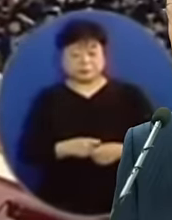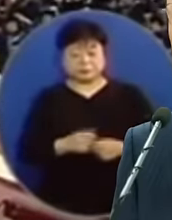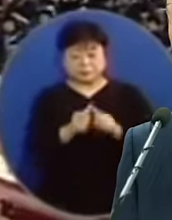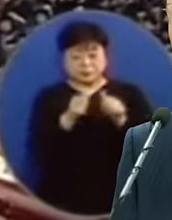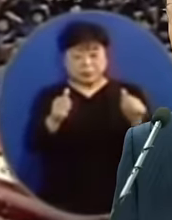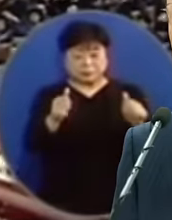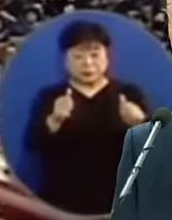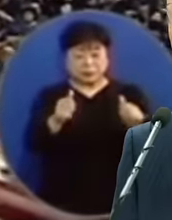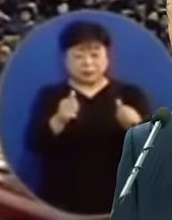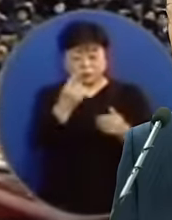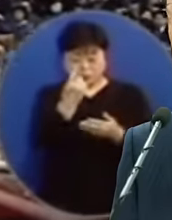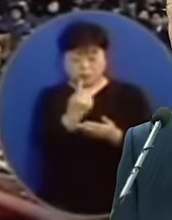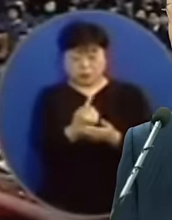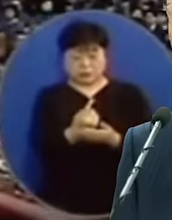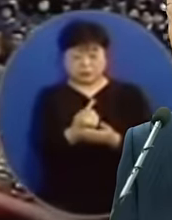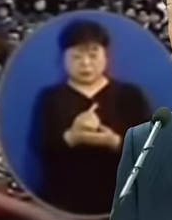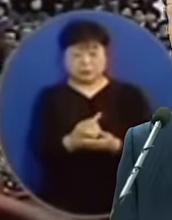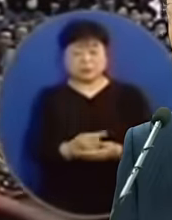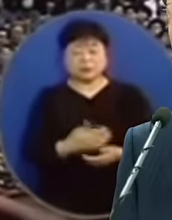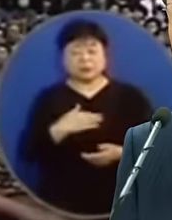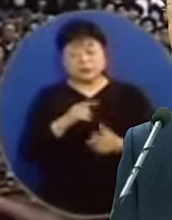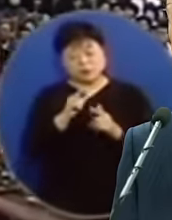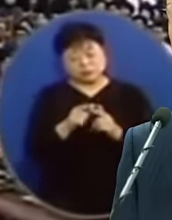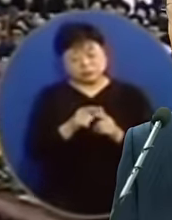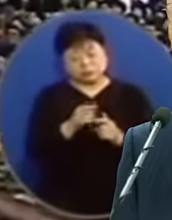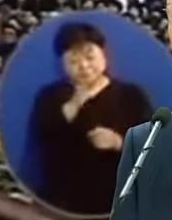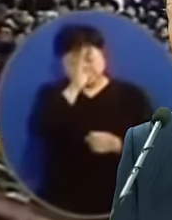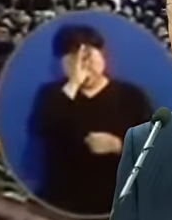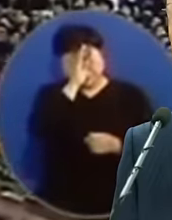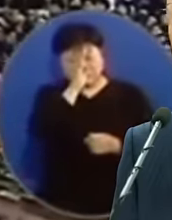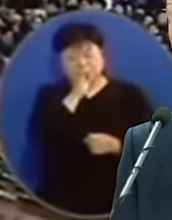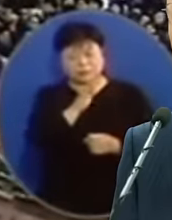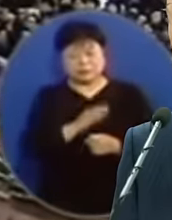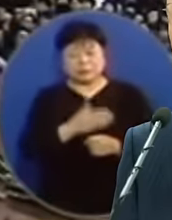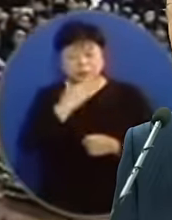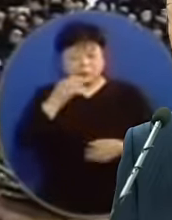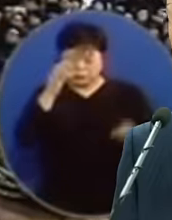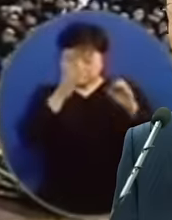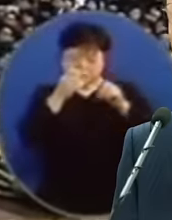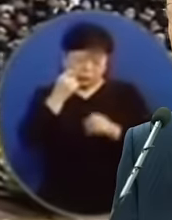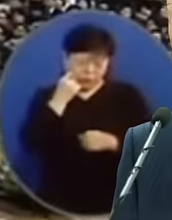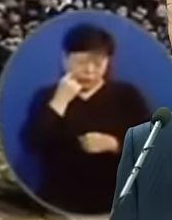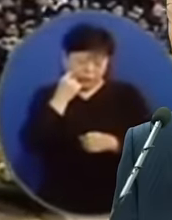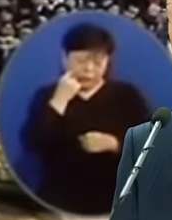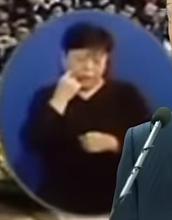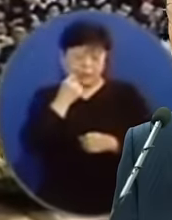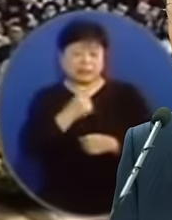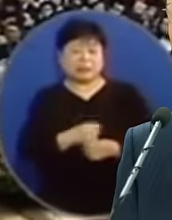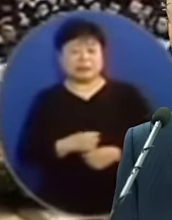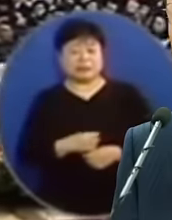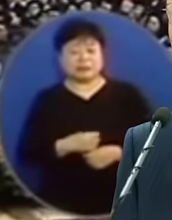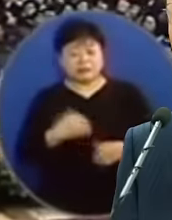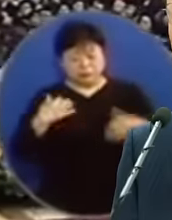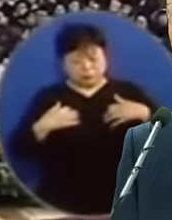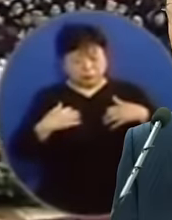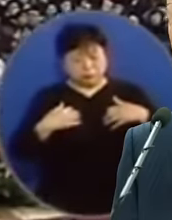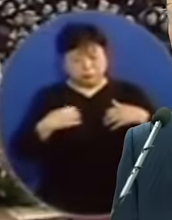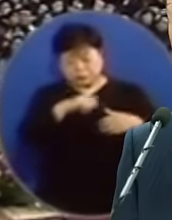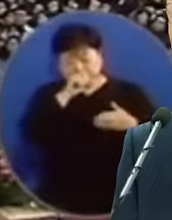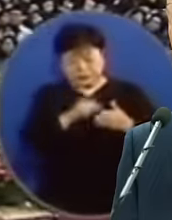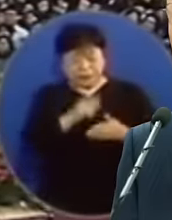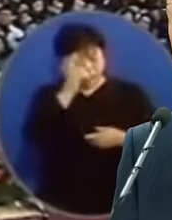원했었습니다. 저는 매일 우울해서 견딜 수가 없습니다. 어디에서 행복을 찾을 수도 없고 도무지 즐거운 일이란 나의 생애